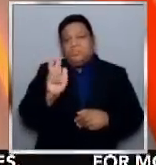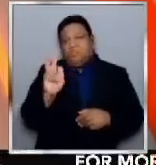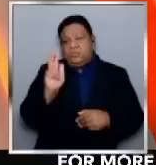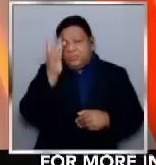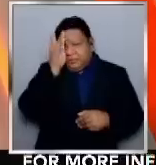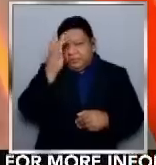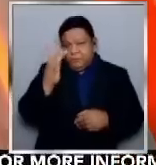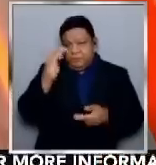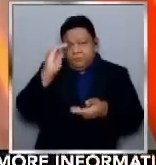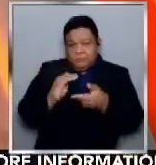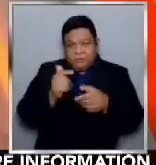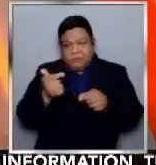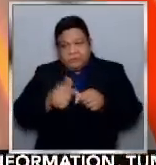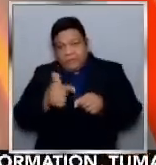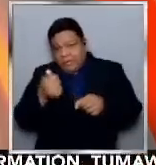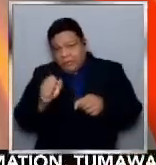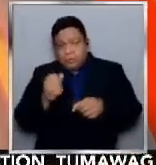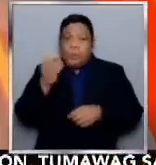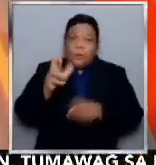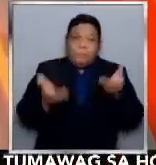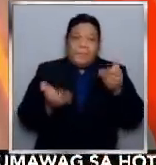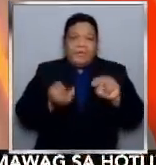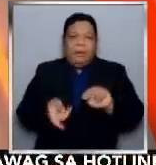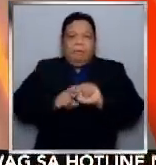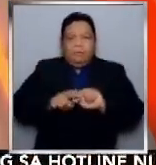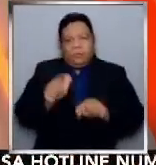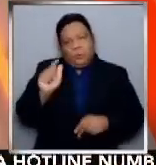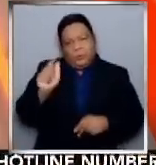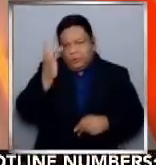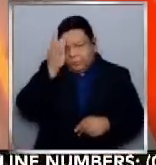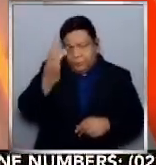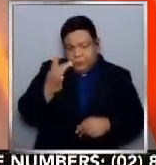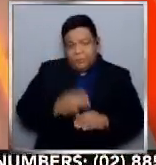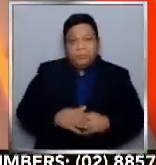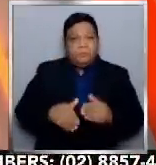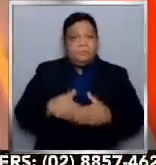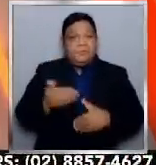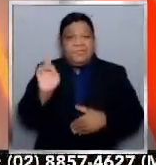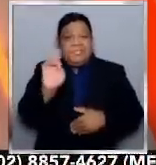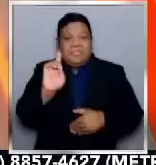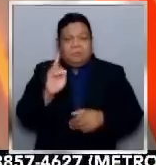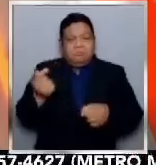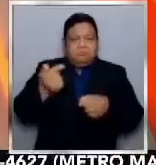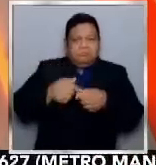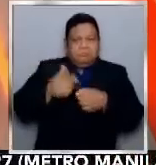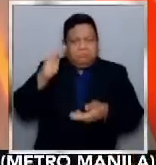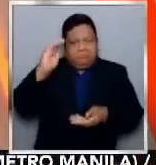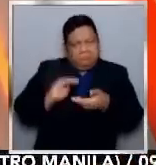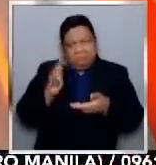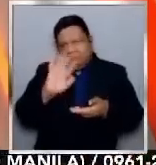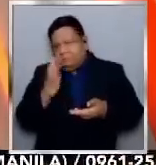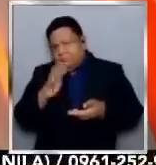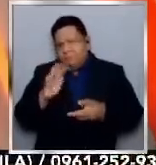kaya'y tumaas na hanggang 20 centavos. 2 pesos and 80 centavos hanggang 3 pesos naman ang inaasahang rollback sa